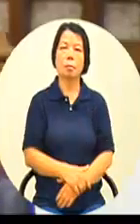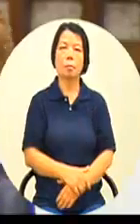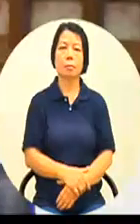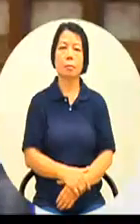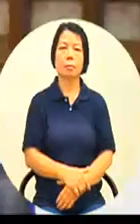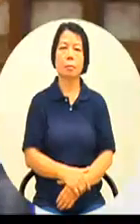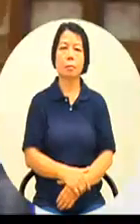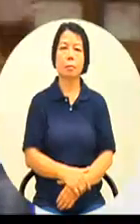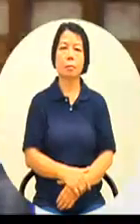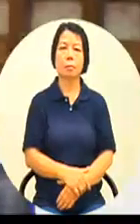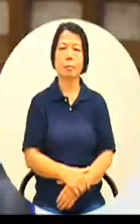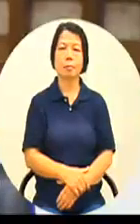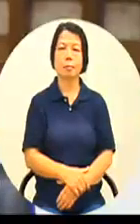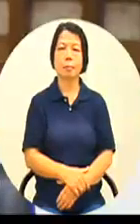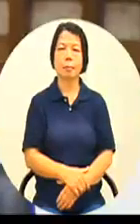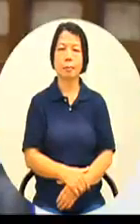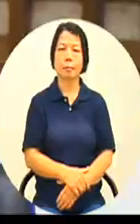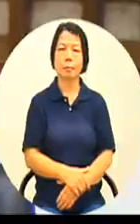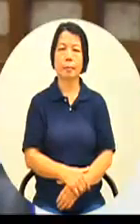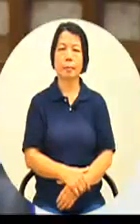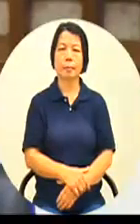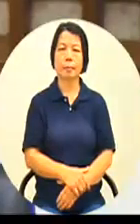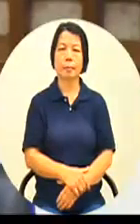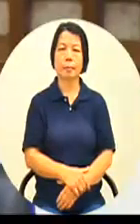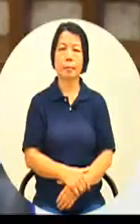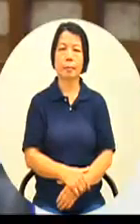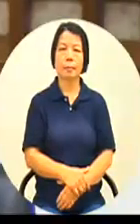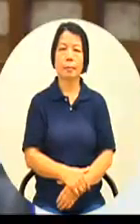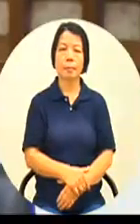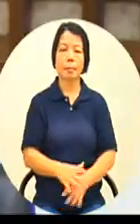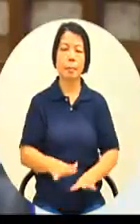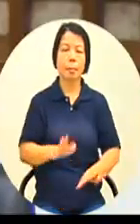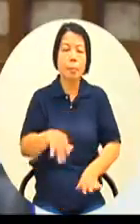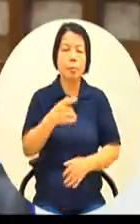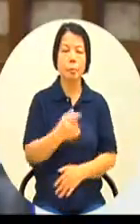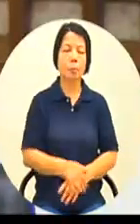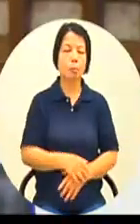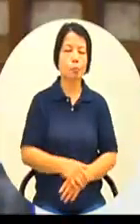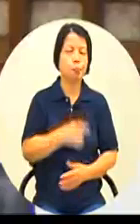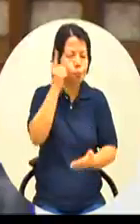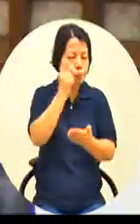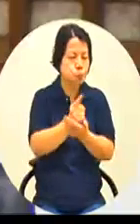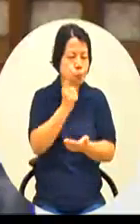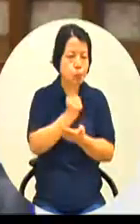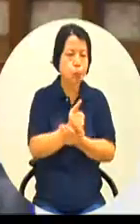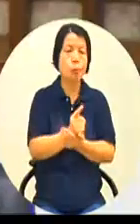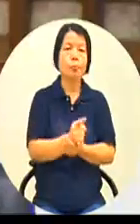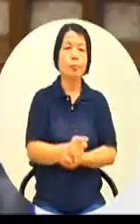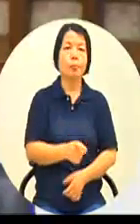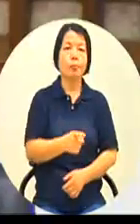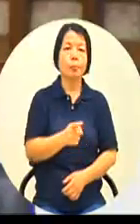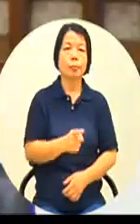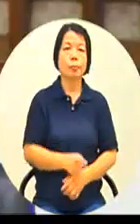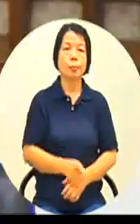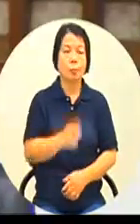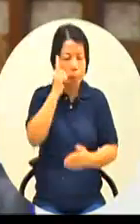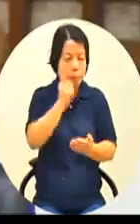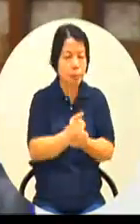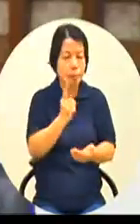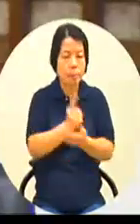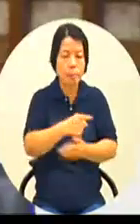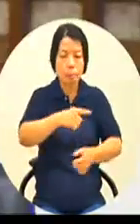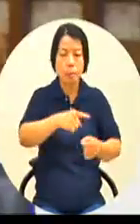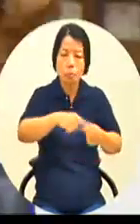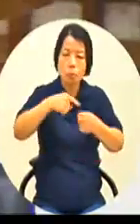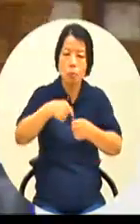济，卖其他这個、我得讲实赚的哦，扣除油钱，扣除其他你你各个的实赚的来贵